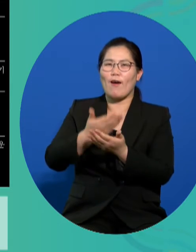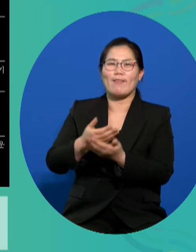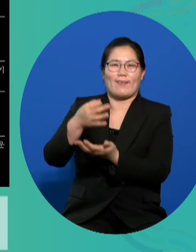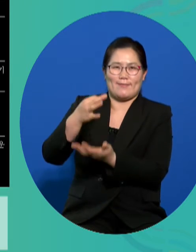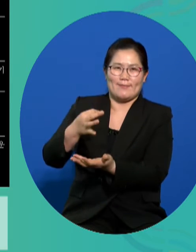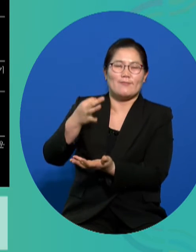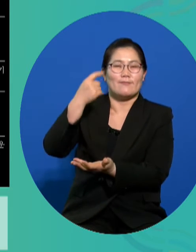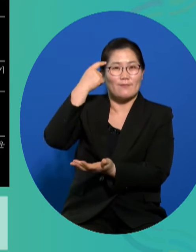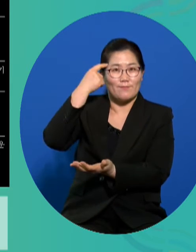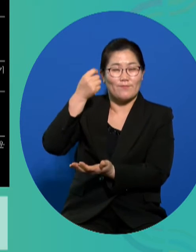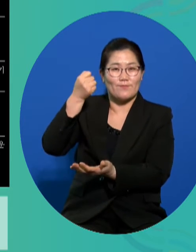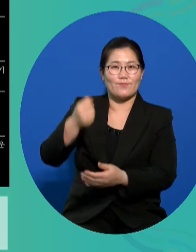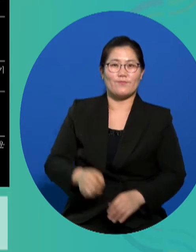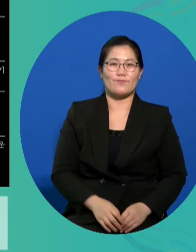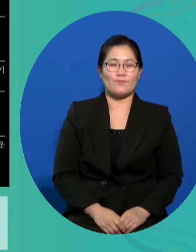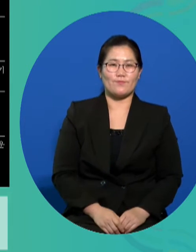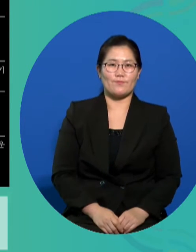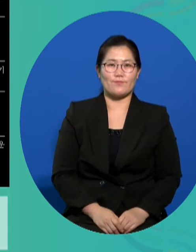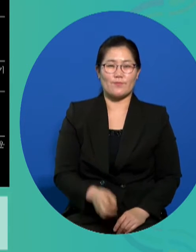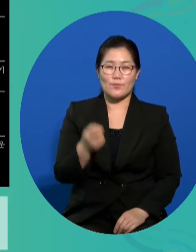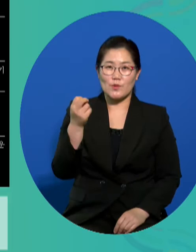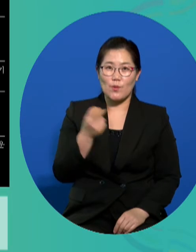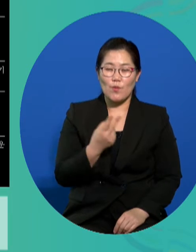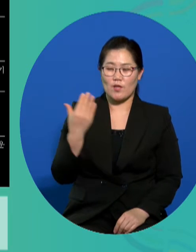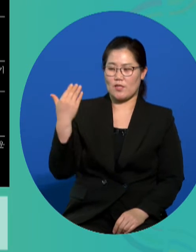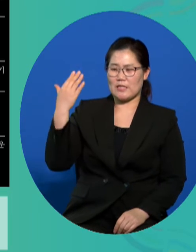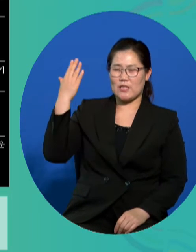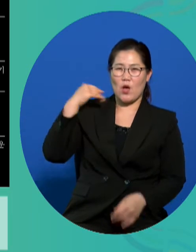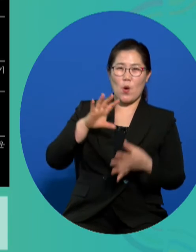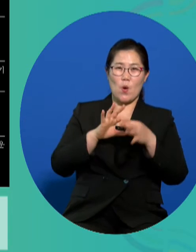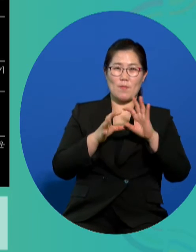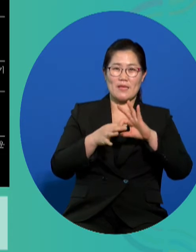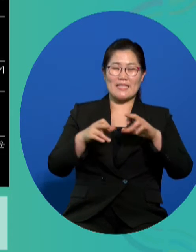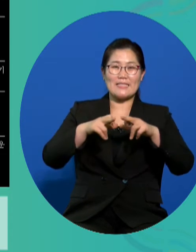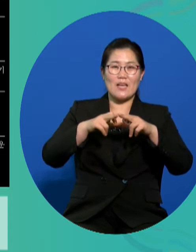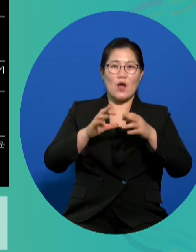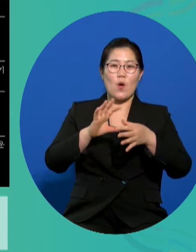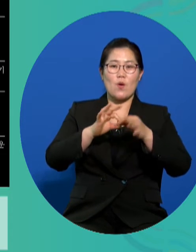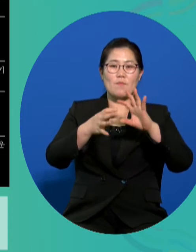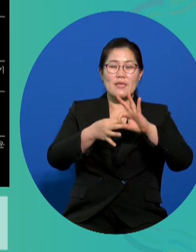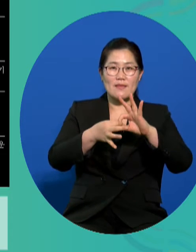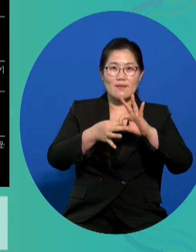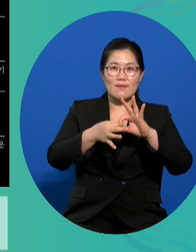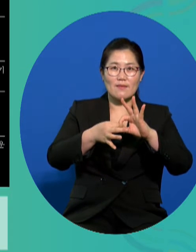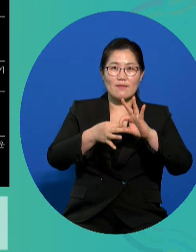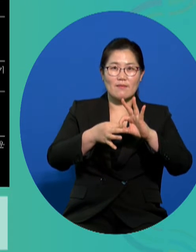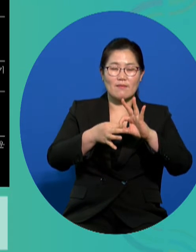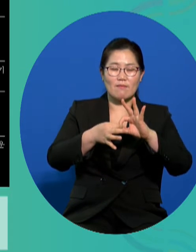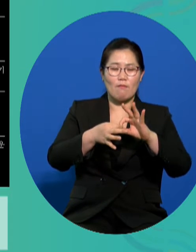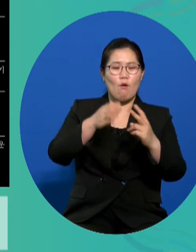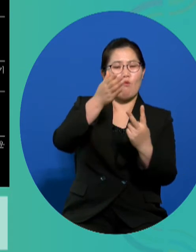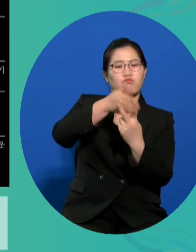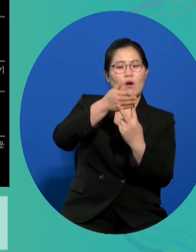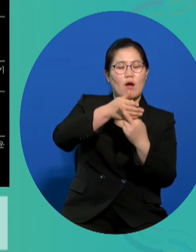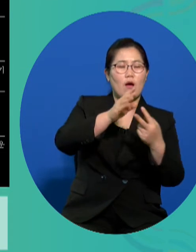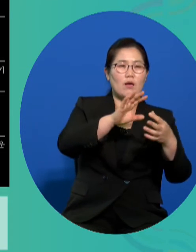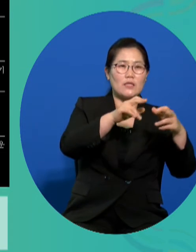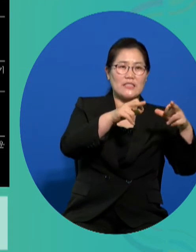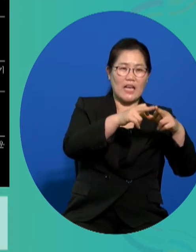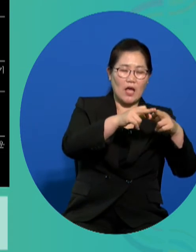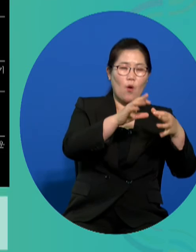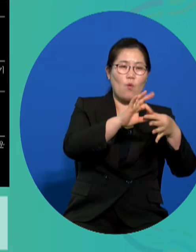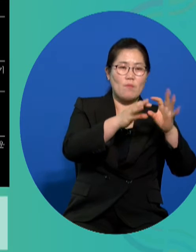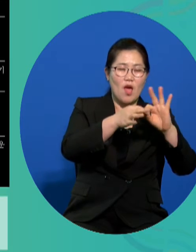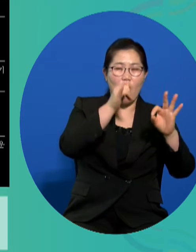입장에서는 그런 것도 한번 생각을 해봤어요. 예전에 이제 올림픽 있고 패럴림픽이 있는데 굳이 이게